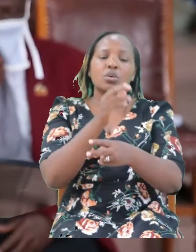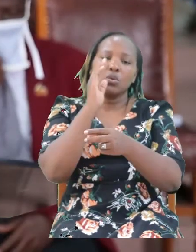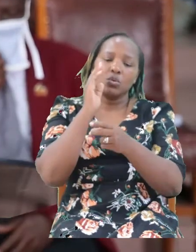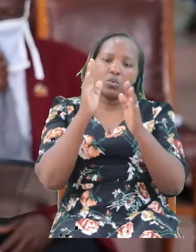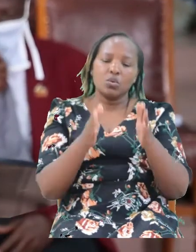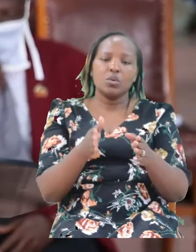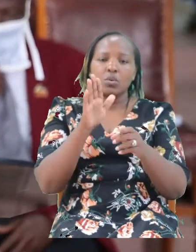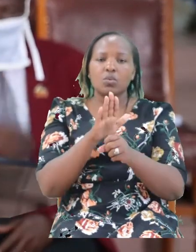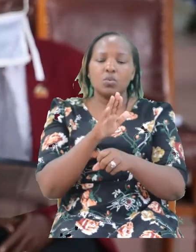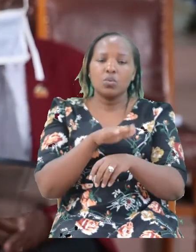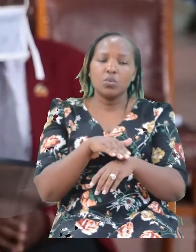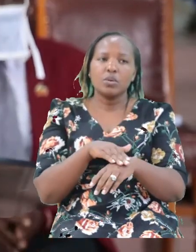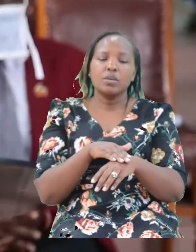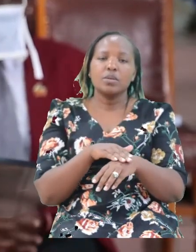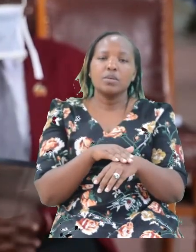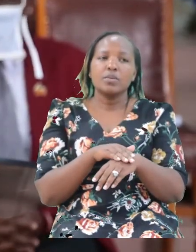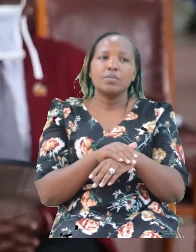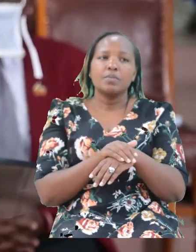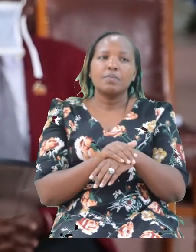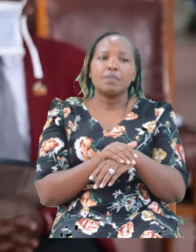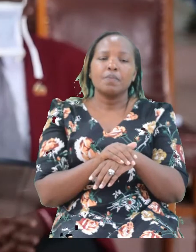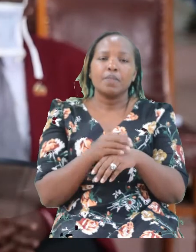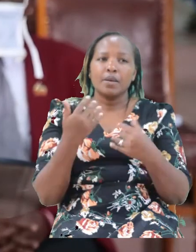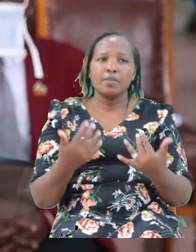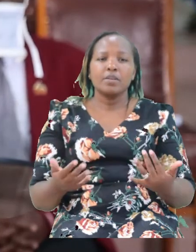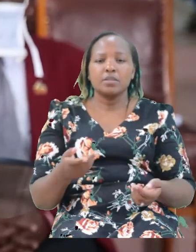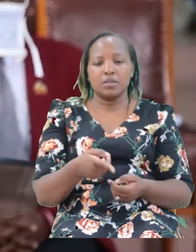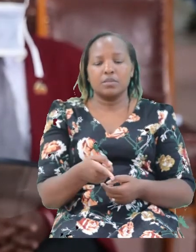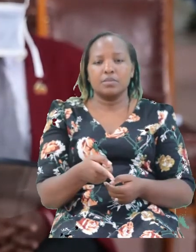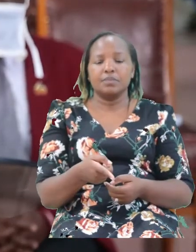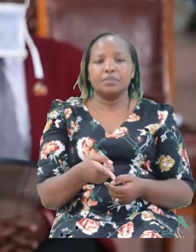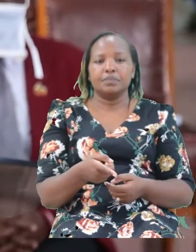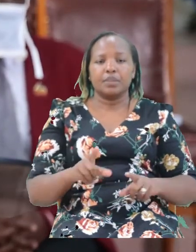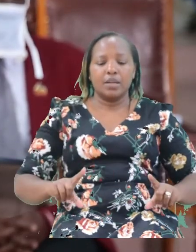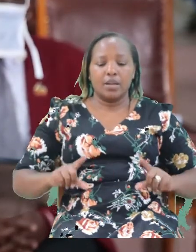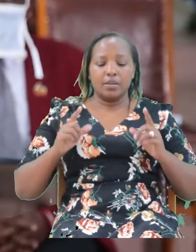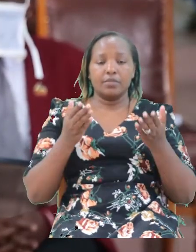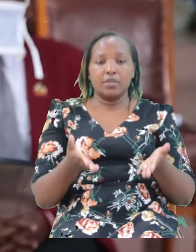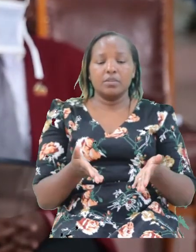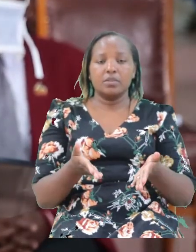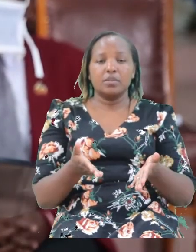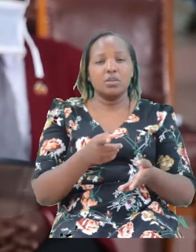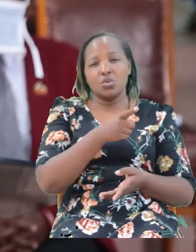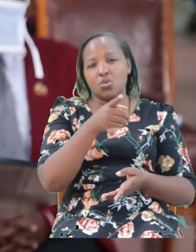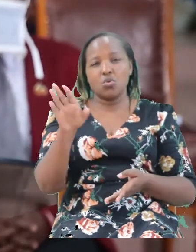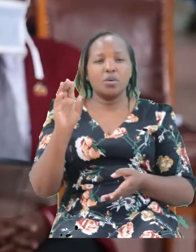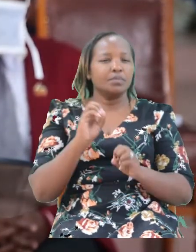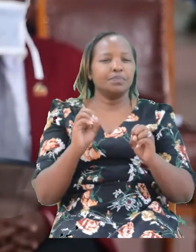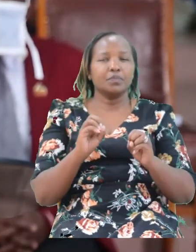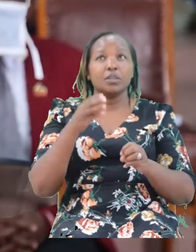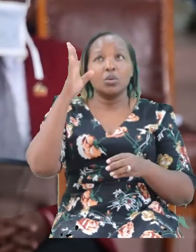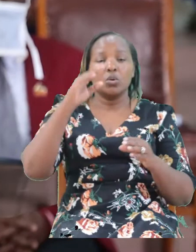kuwa wakili mwema. Jambo hili, maisha haya, si yako, ni